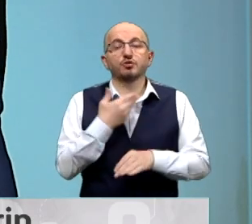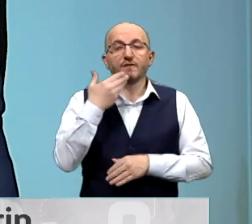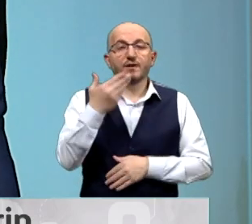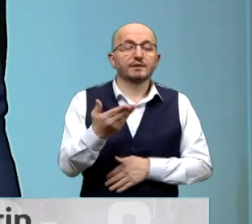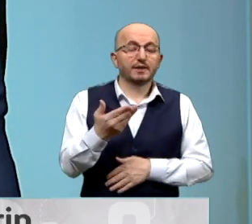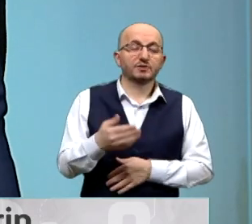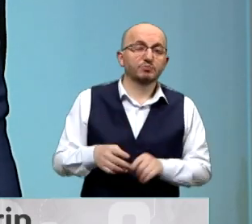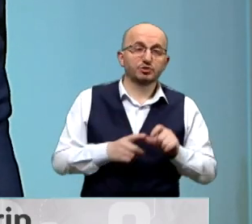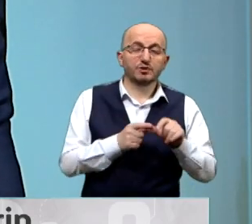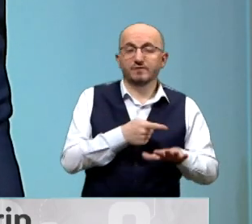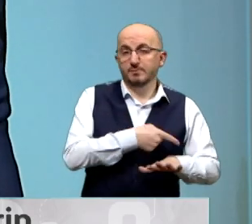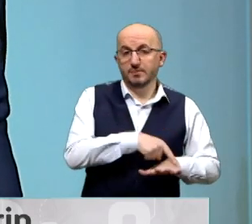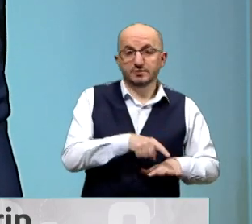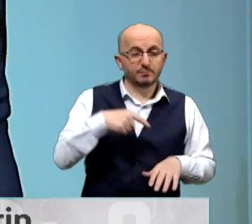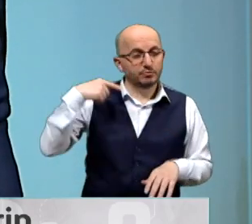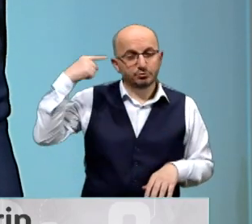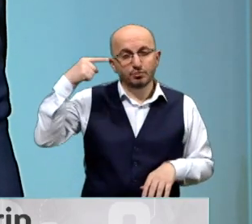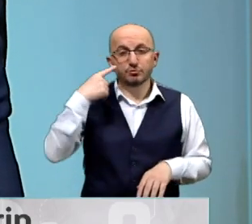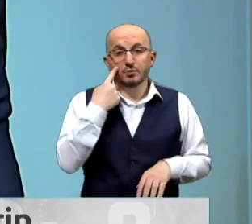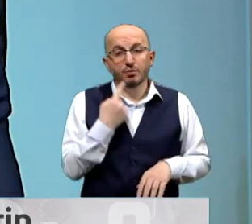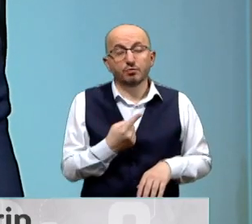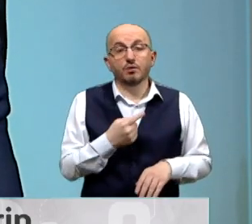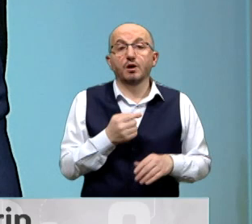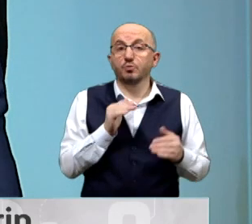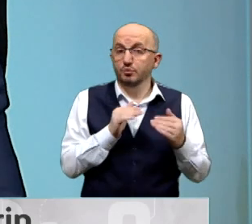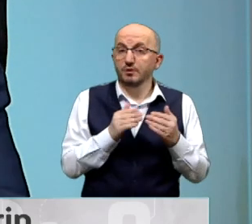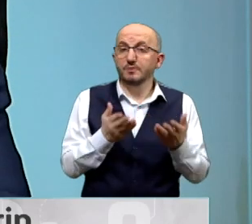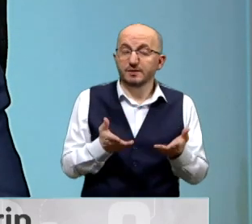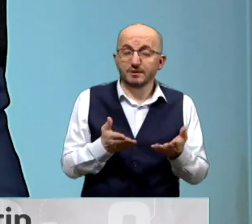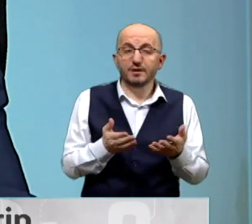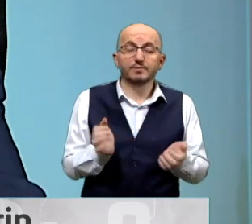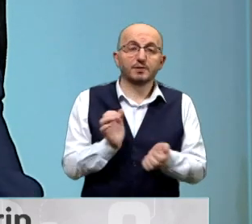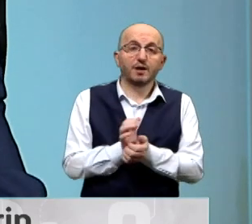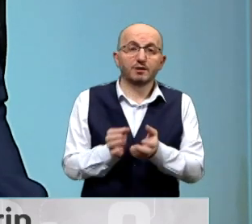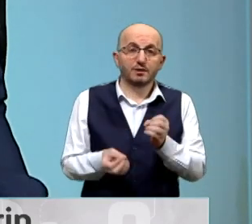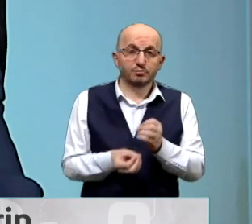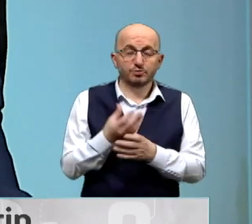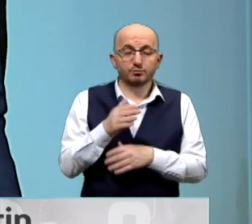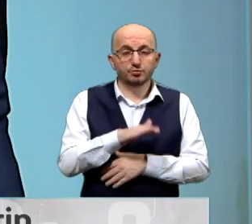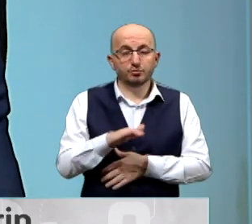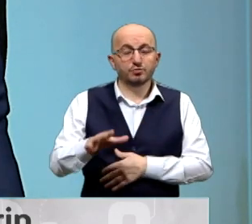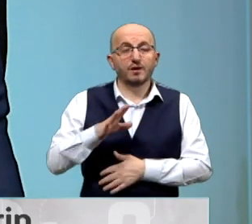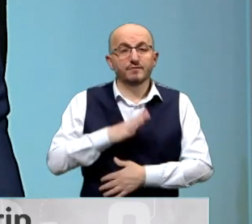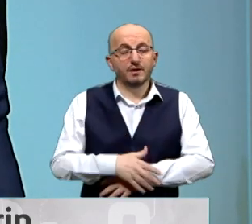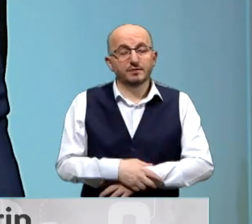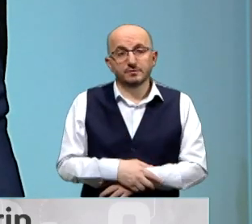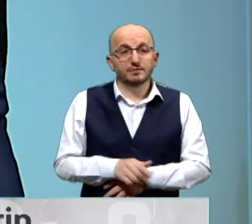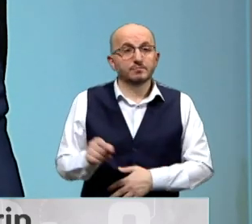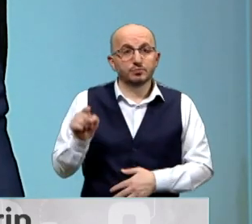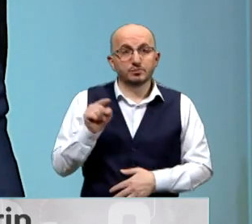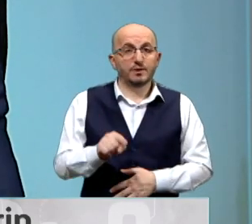ettiğim Şafi mezhebinin görüşüne göre amel edebilirler Çünkü bir aile kurulmuş çocuklar var Bu